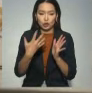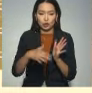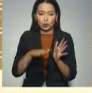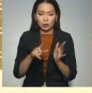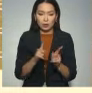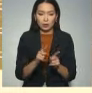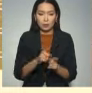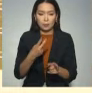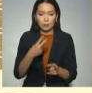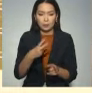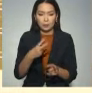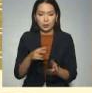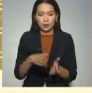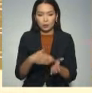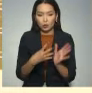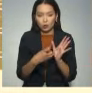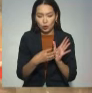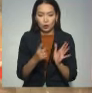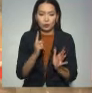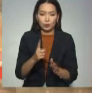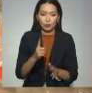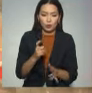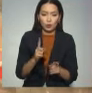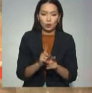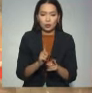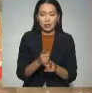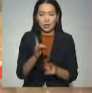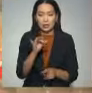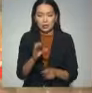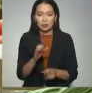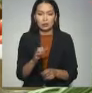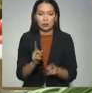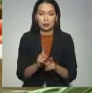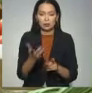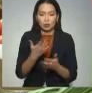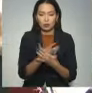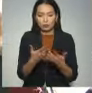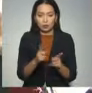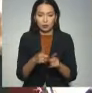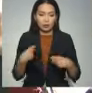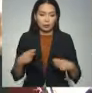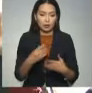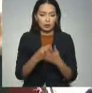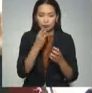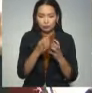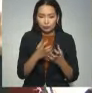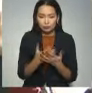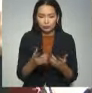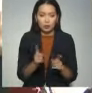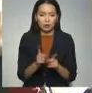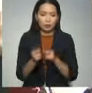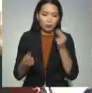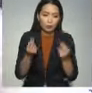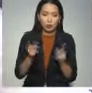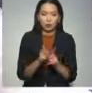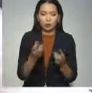Бір литр сұйық май 900-1100 теңге. Күріштің келісі орташа 5 теңгеден сатылып жатыр. Азық-түліктен бөлек пәтерақы, коммуналдық төлем